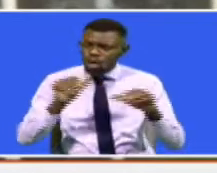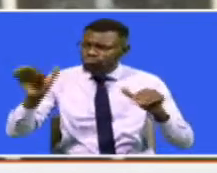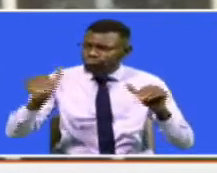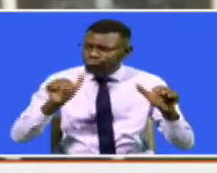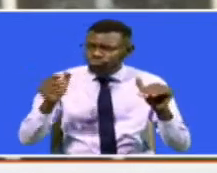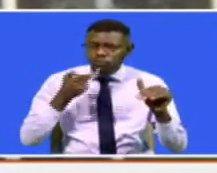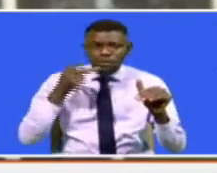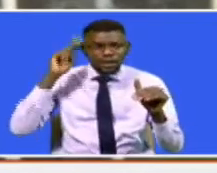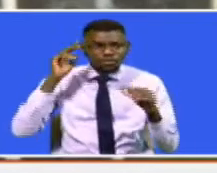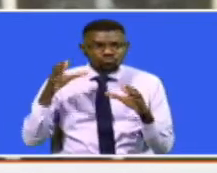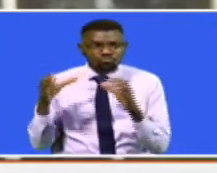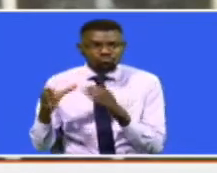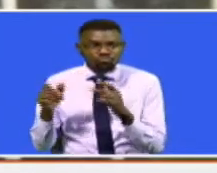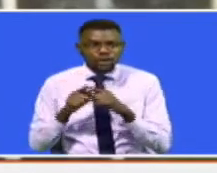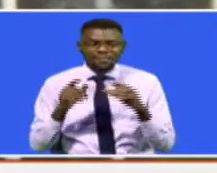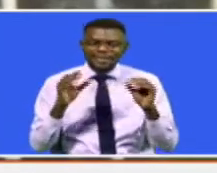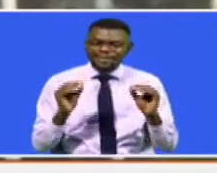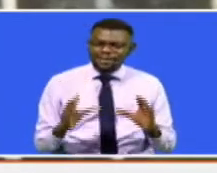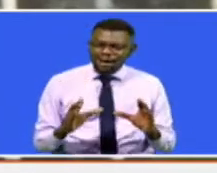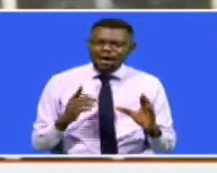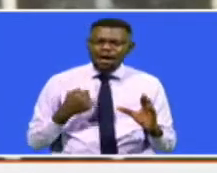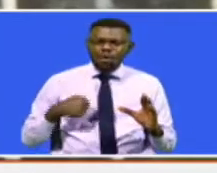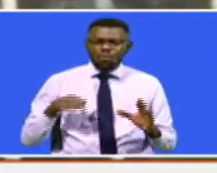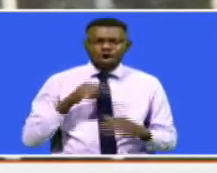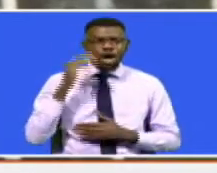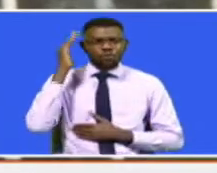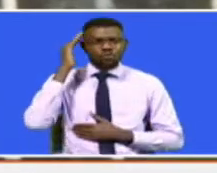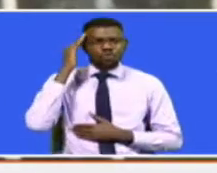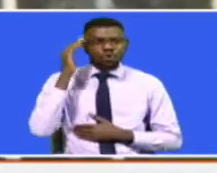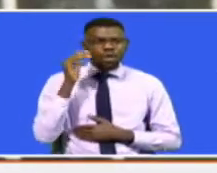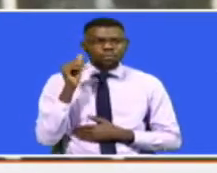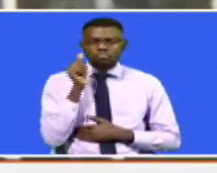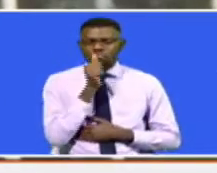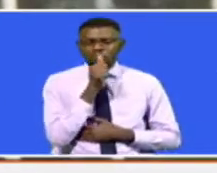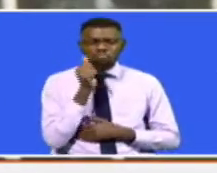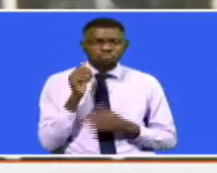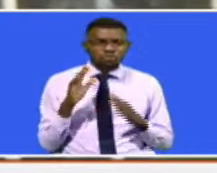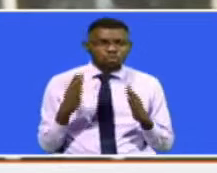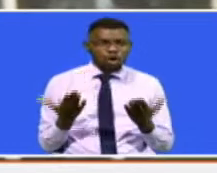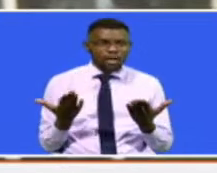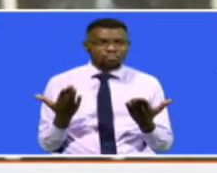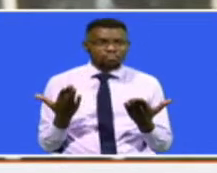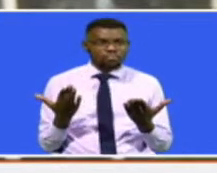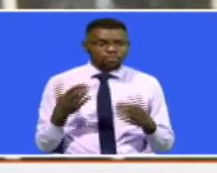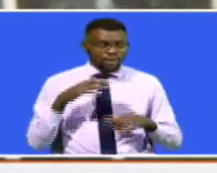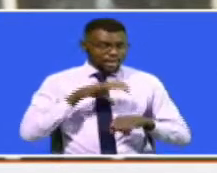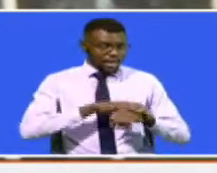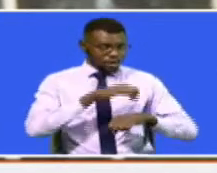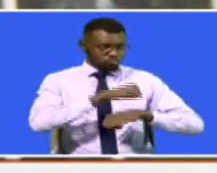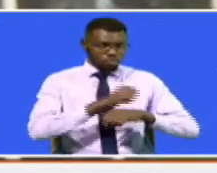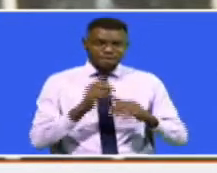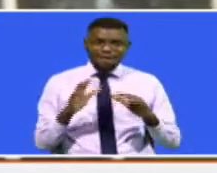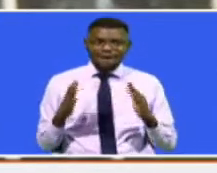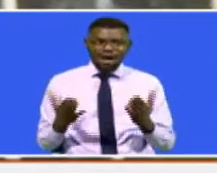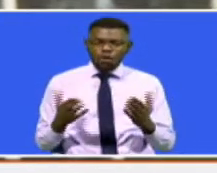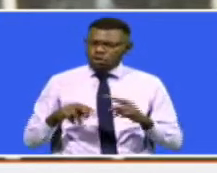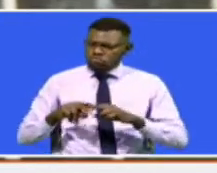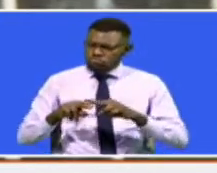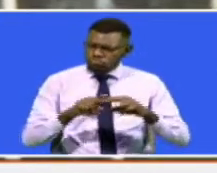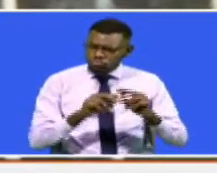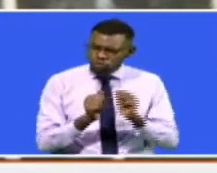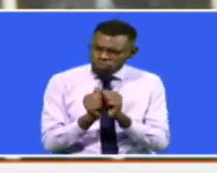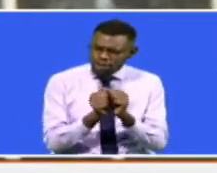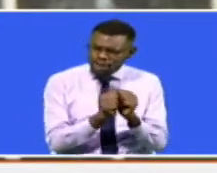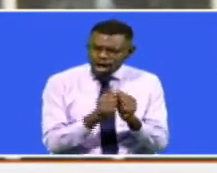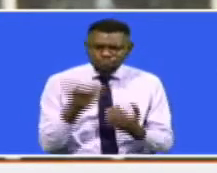wazazi na walimu wetu, na tunajua ya kwamba siri ili wanafunzi hao waweze kupata shule nzuri nzuri, tunaketi pamoja na